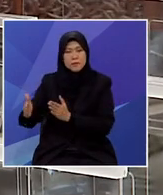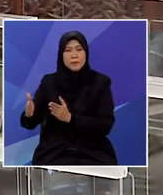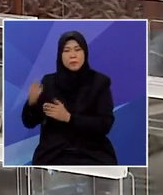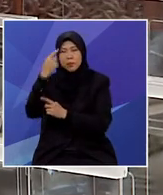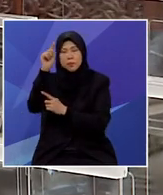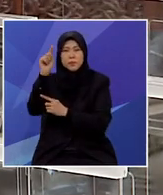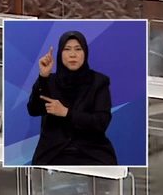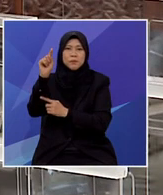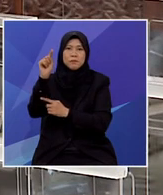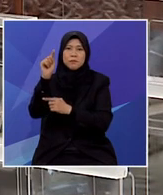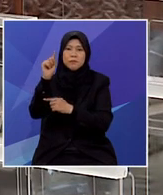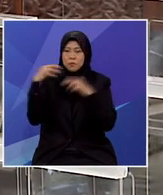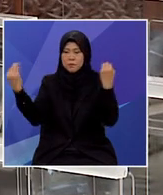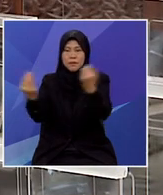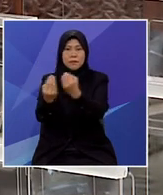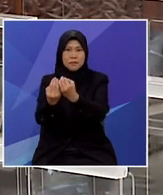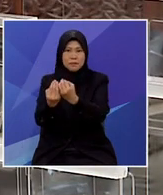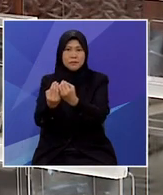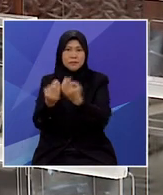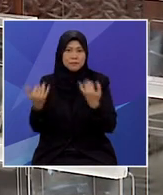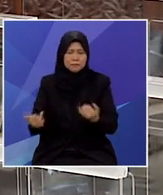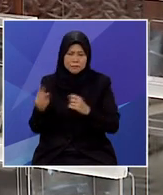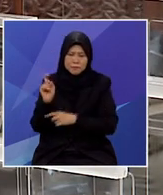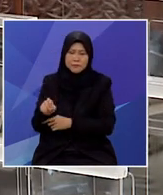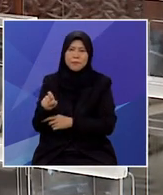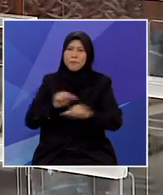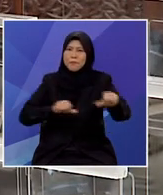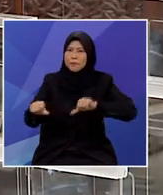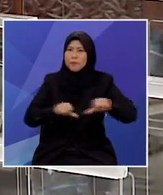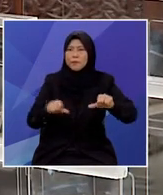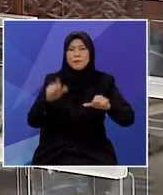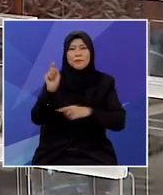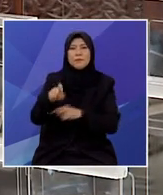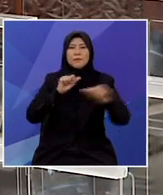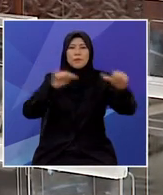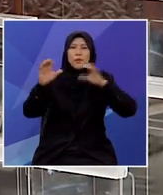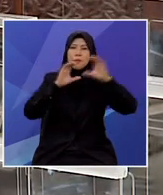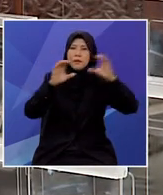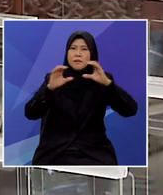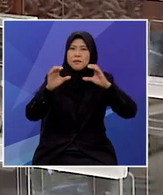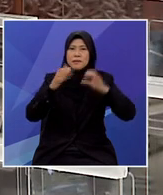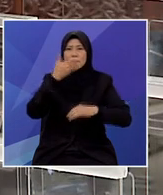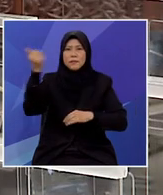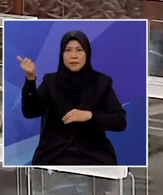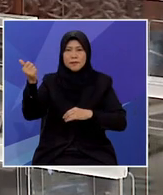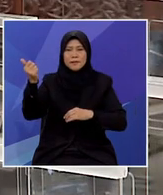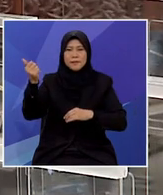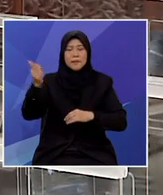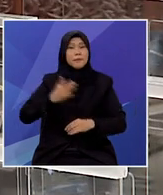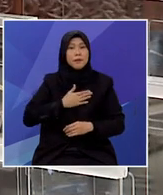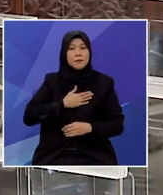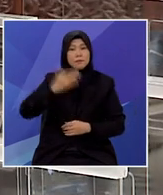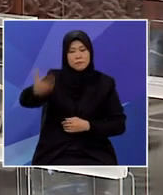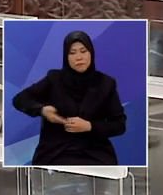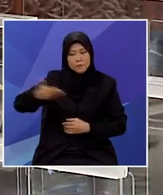of Society affair perlu dipekerjakan dengan artis komunikasi yang berkesan betul mengalungkan